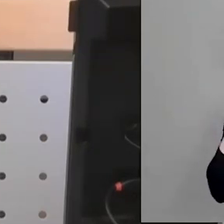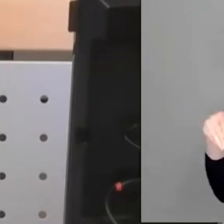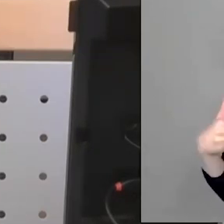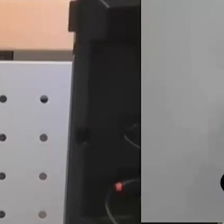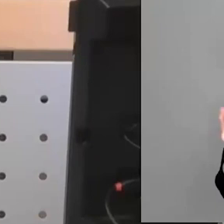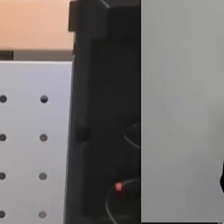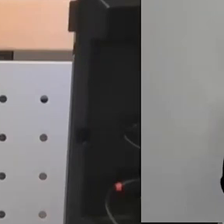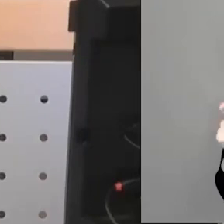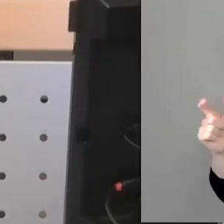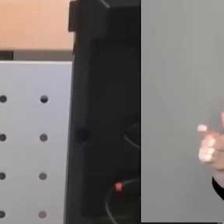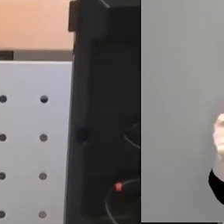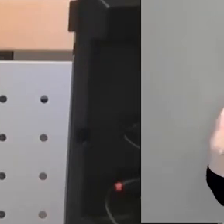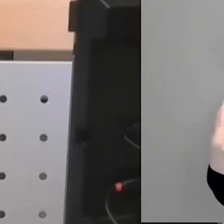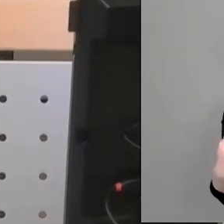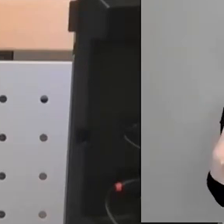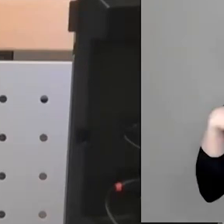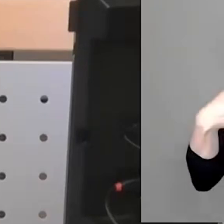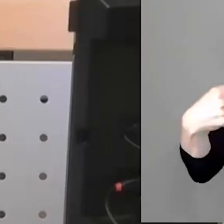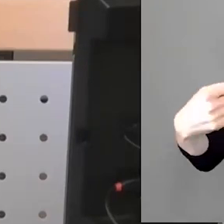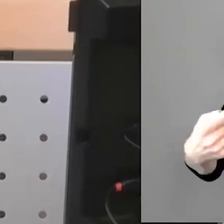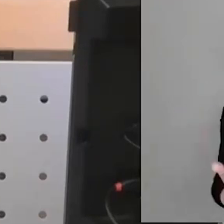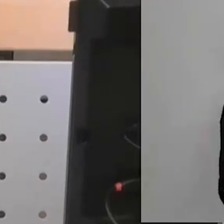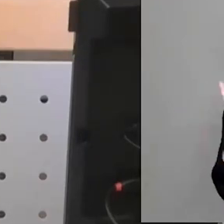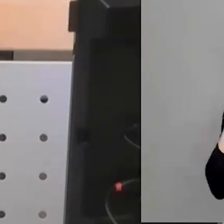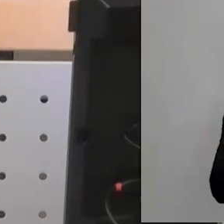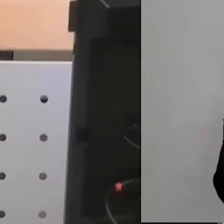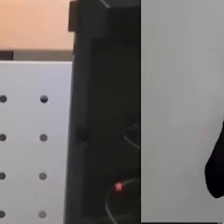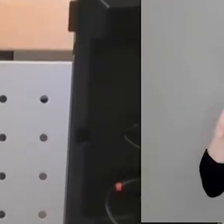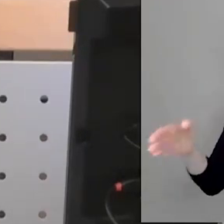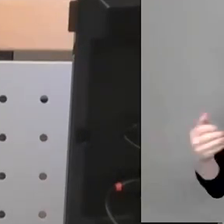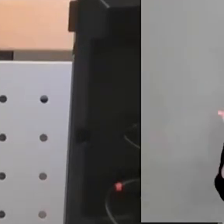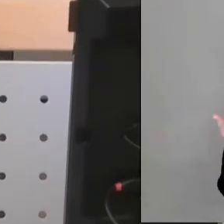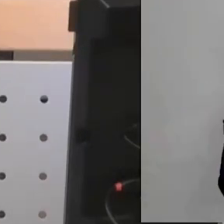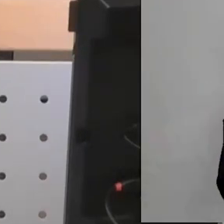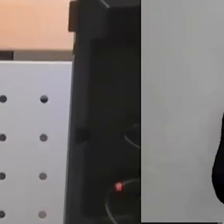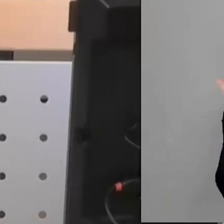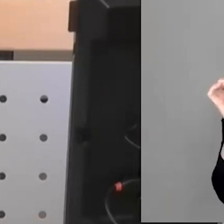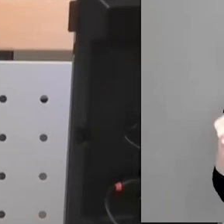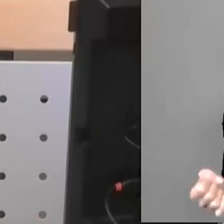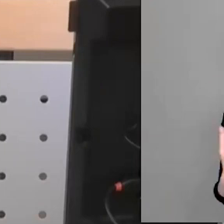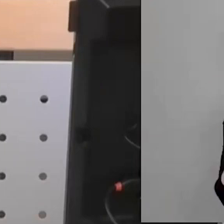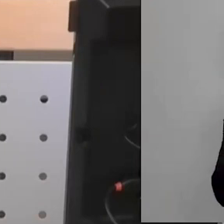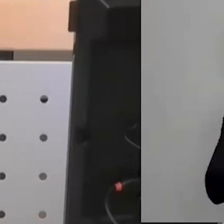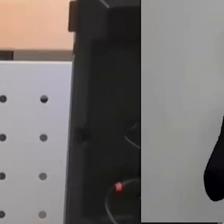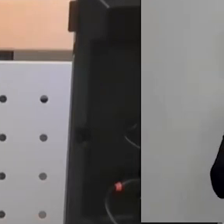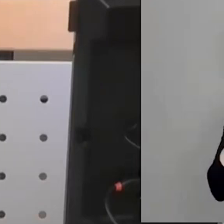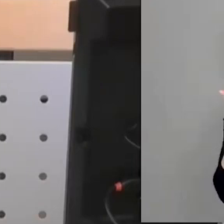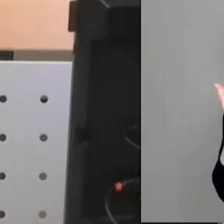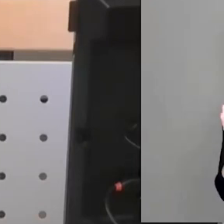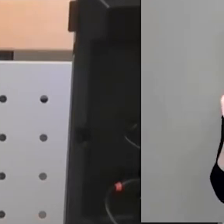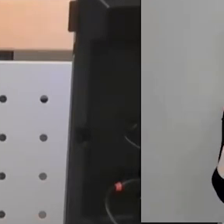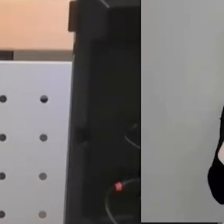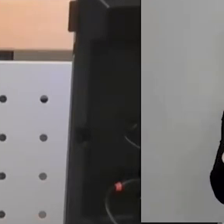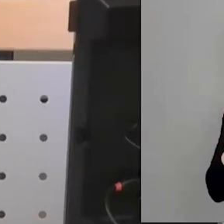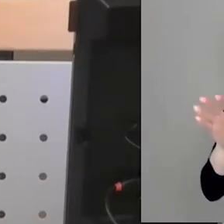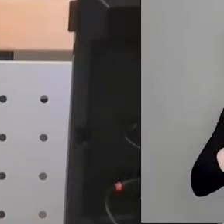mit neuen Schulbibliotheken erfolgen. Und das, obwohl 30 weitere Schulen den Antrag gestellt haben und